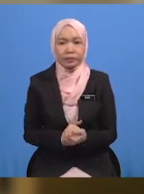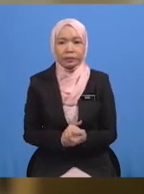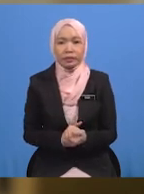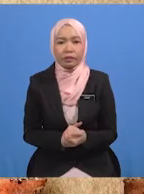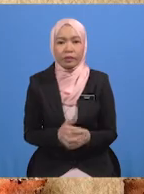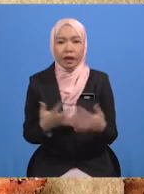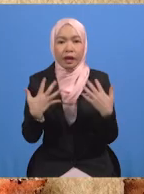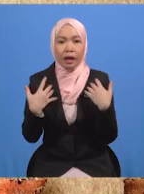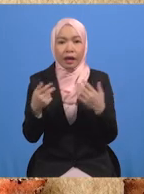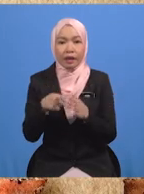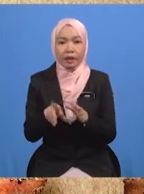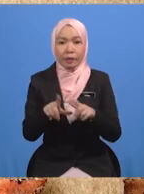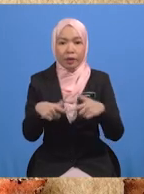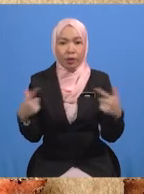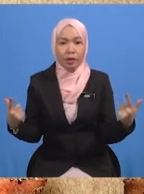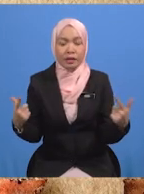kuasa barat.